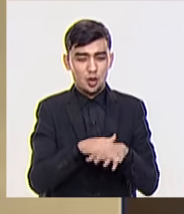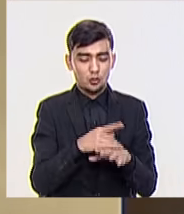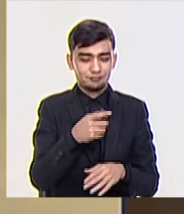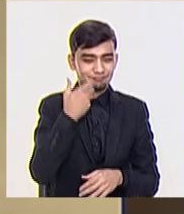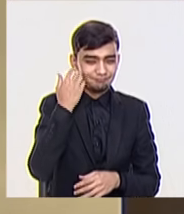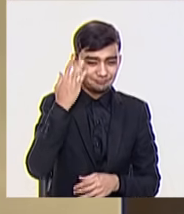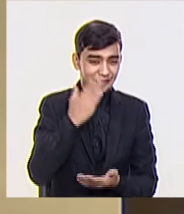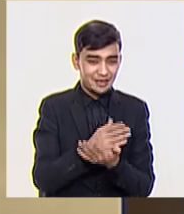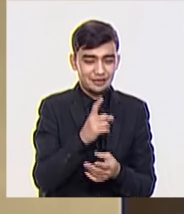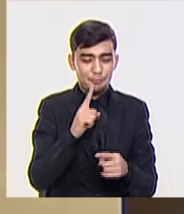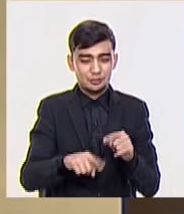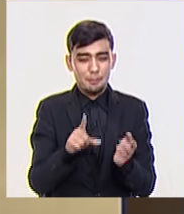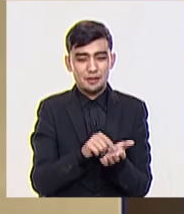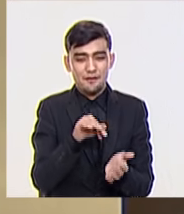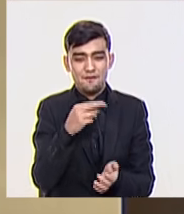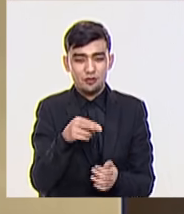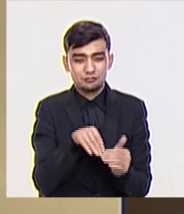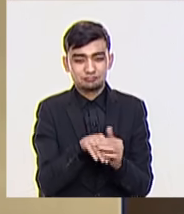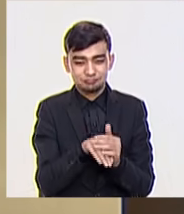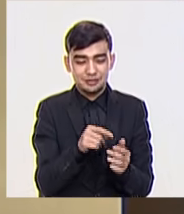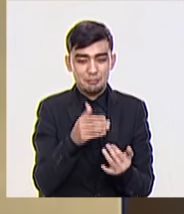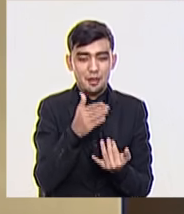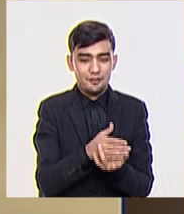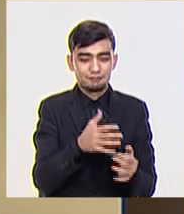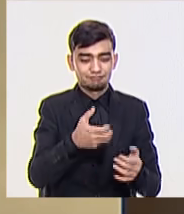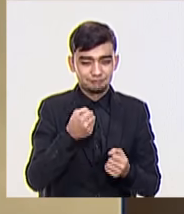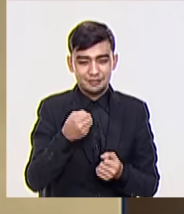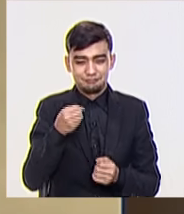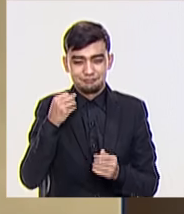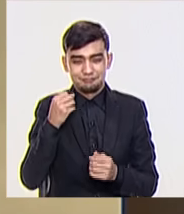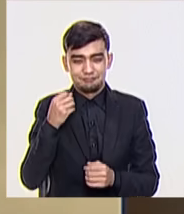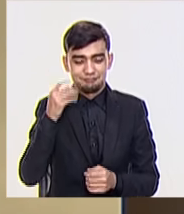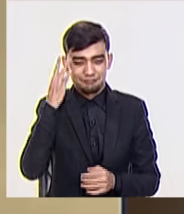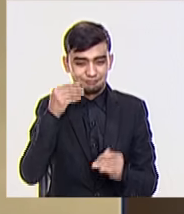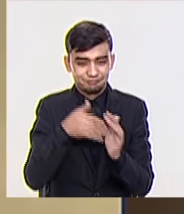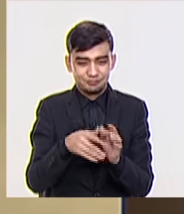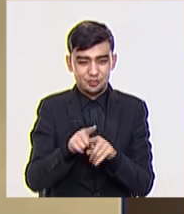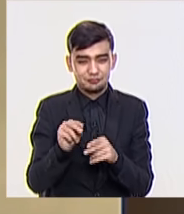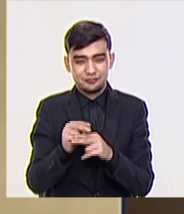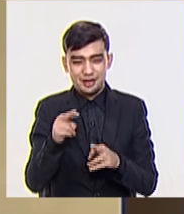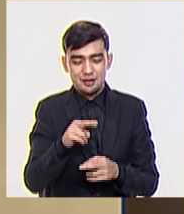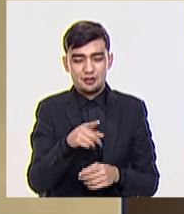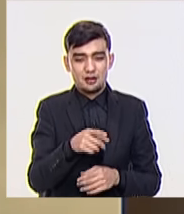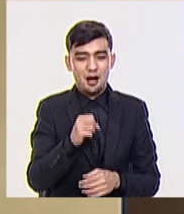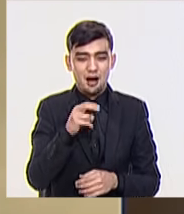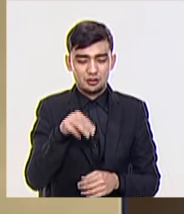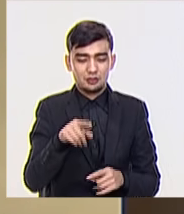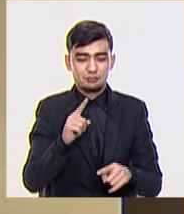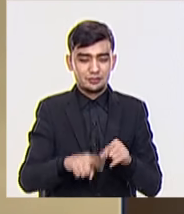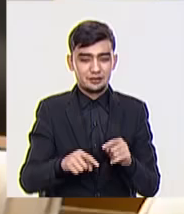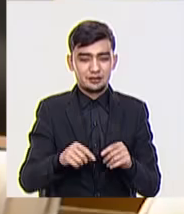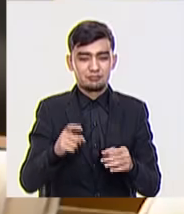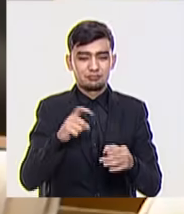ескеріп, жедел түрде зейнетақы қорында жиналған қаржының бір бөлігін пайдалану бойынша нормативтік құқықтық актілерді тезірек қабылдауды